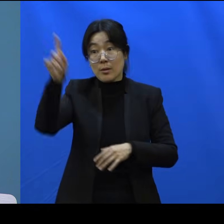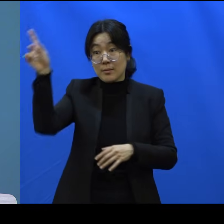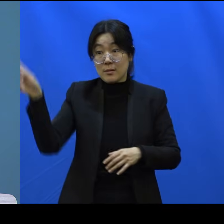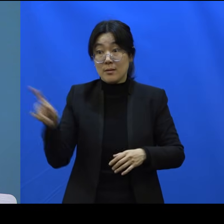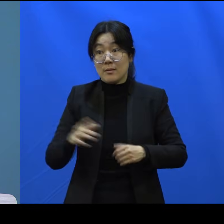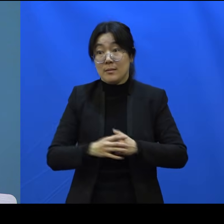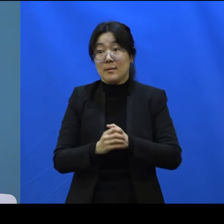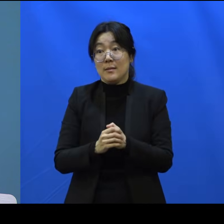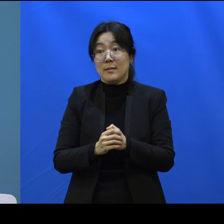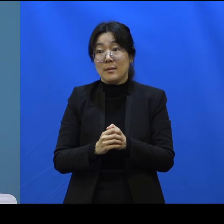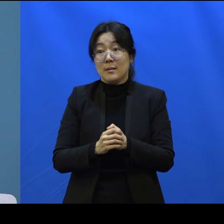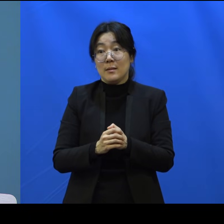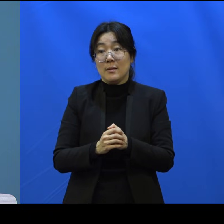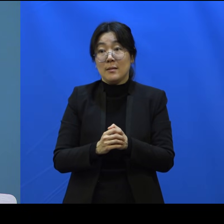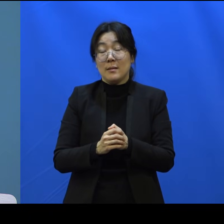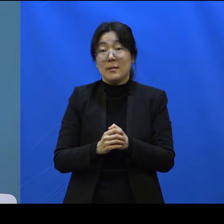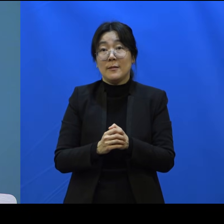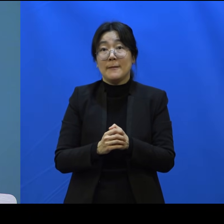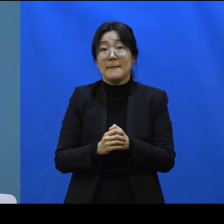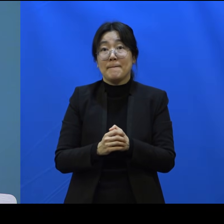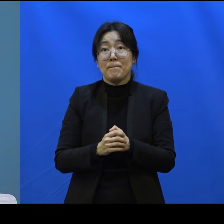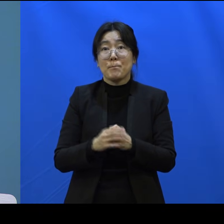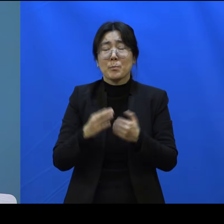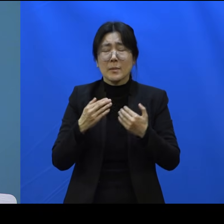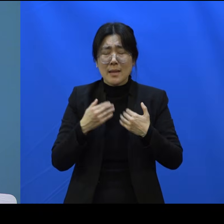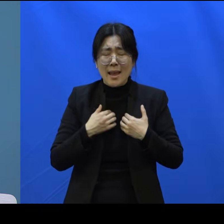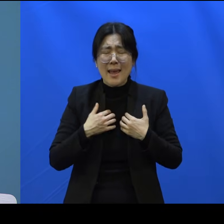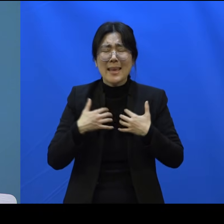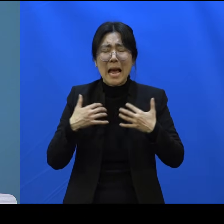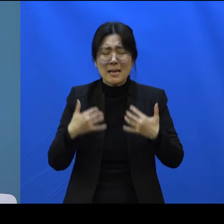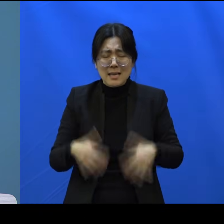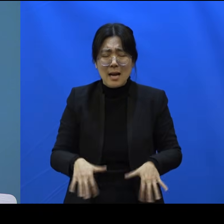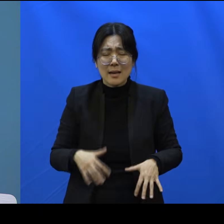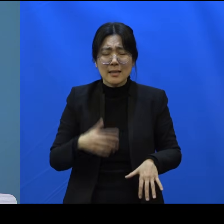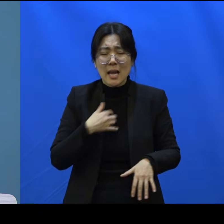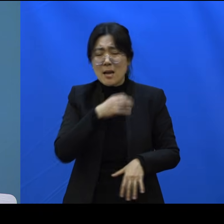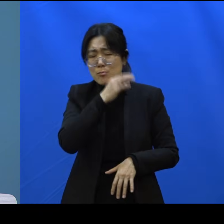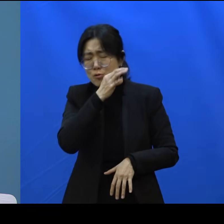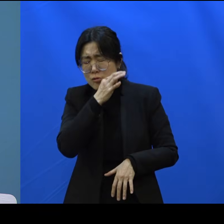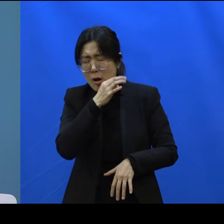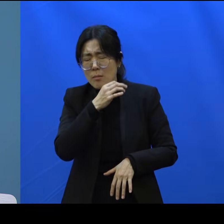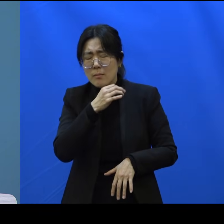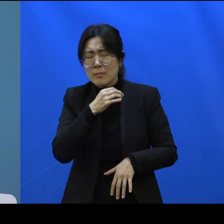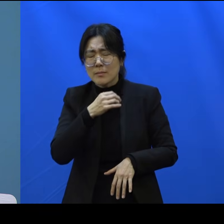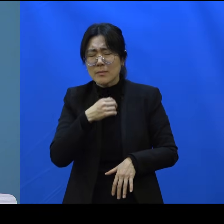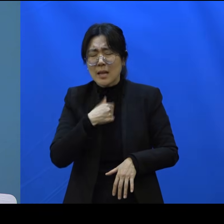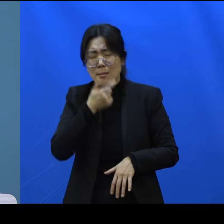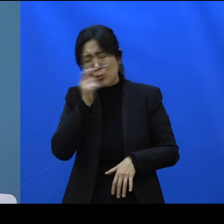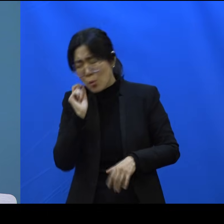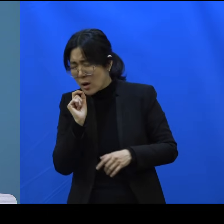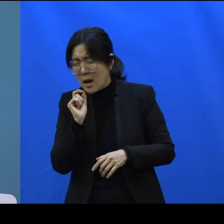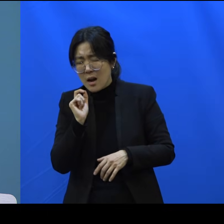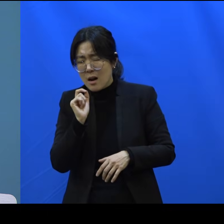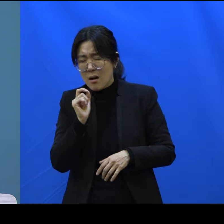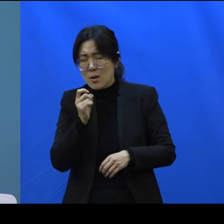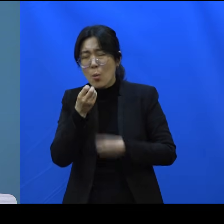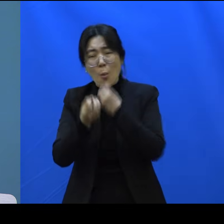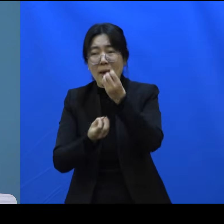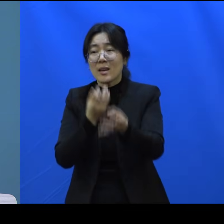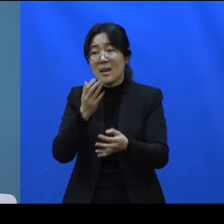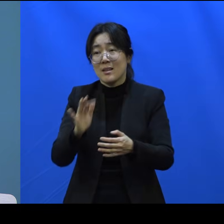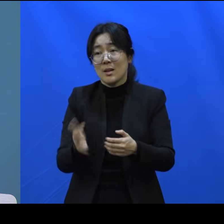때문에 내 연약함을 기꺼이 얘기하는 거죠. 그러니까 여러분, 우리 신앙에는 항상